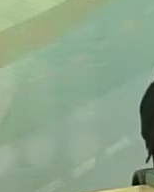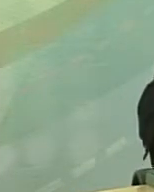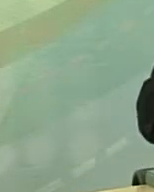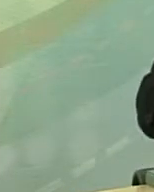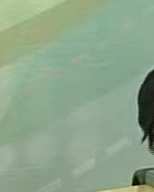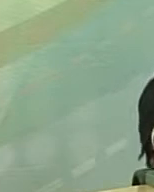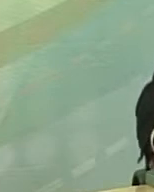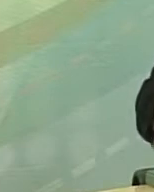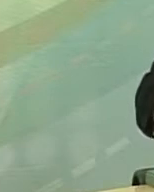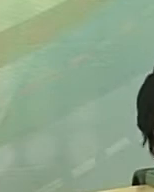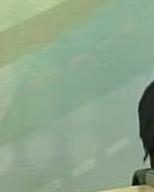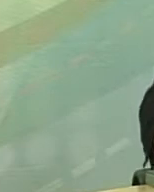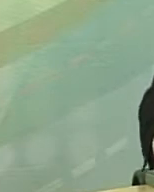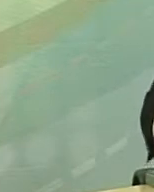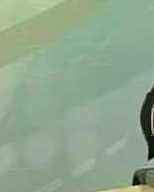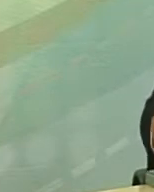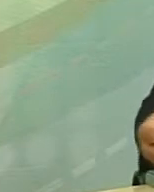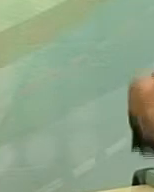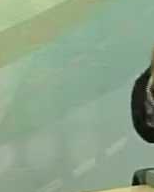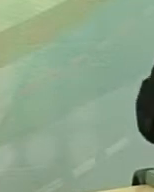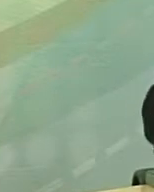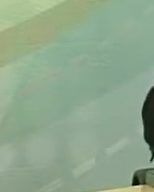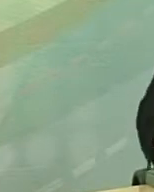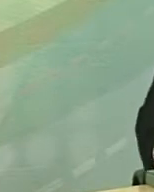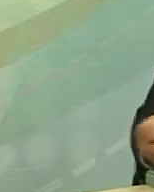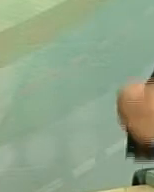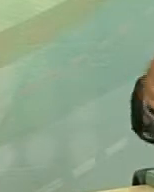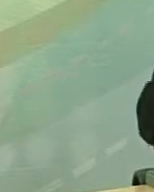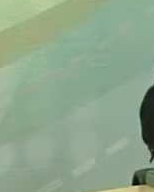українським українцям. Але ви в складі України, по Україні.